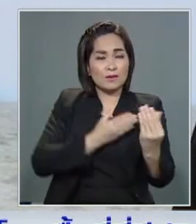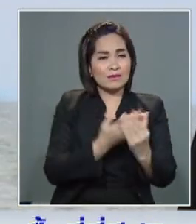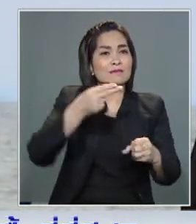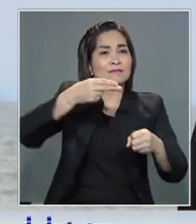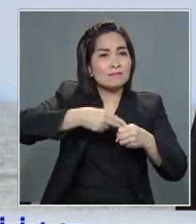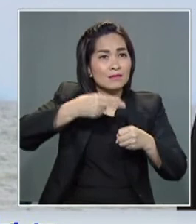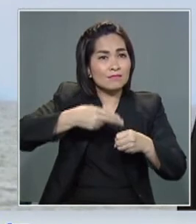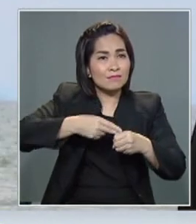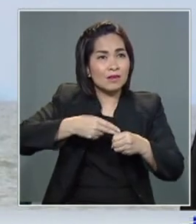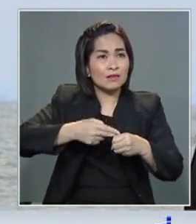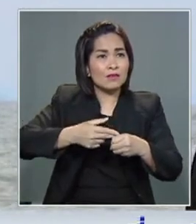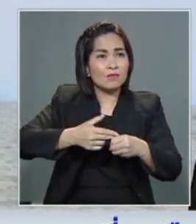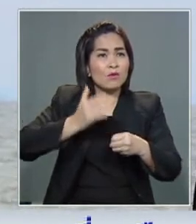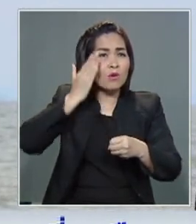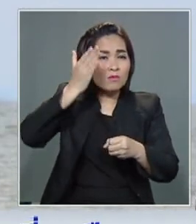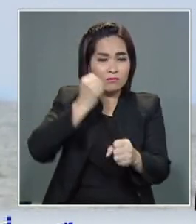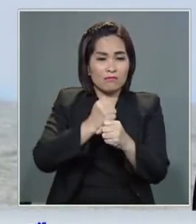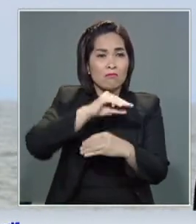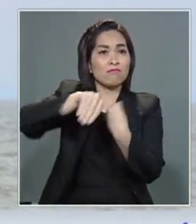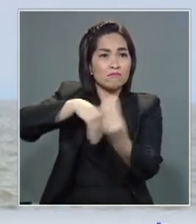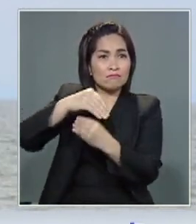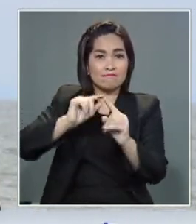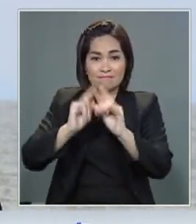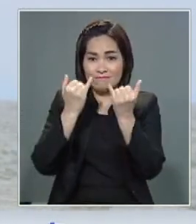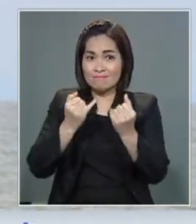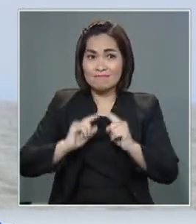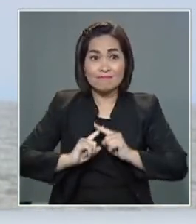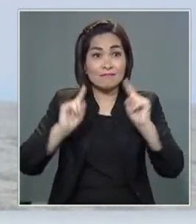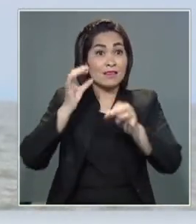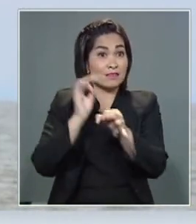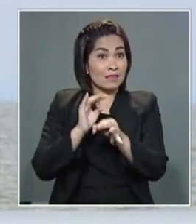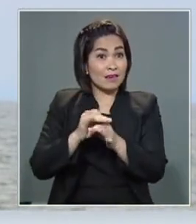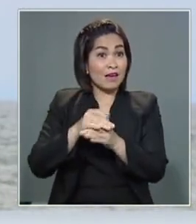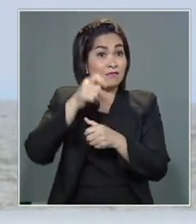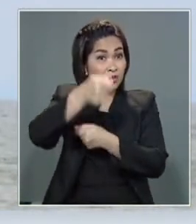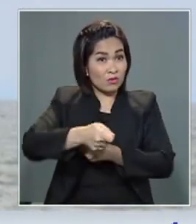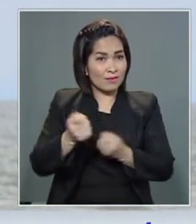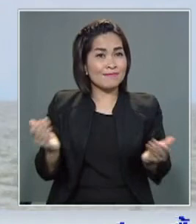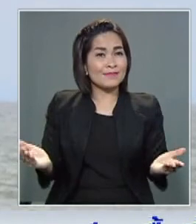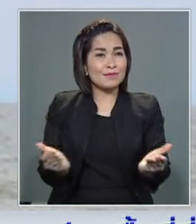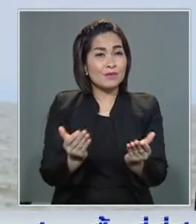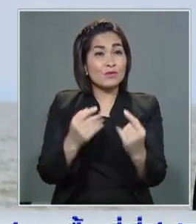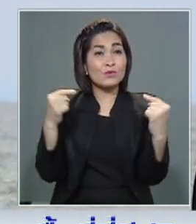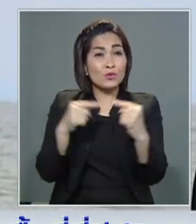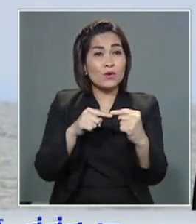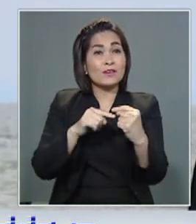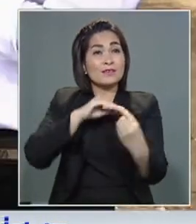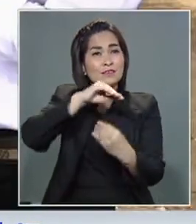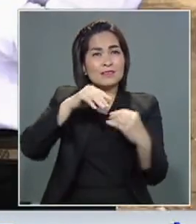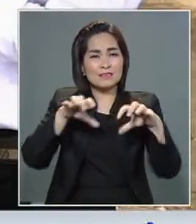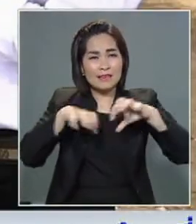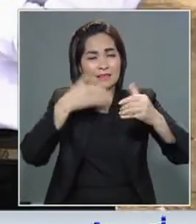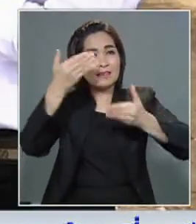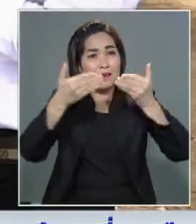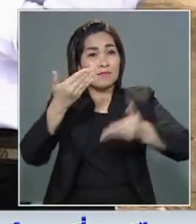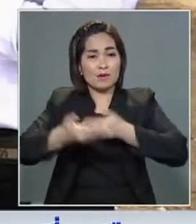เพื่อจะไปลุ้นวันที่สองแต่ตอนนี้ไม่ต้องแล้วค่ะทกสมาสนับสนุนเรามาตั้งเป็นวิสาหกิจชุมชนให้กับเรา